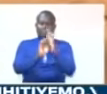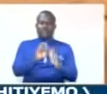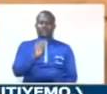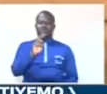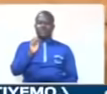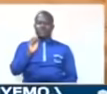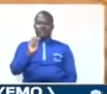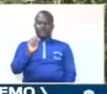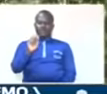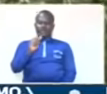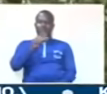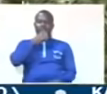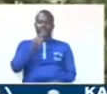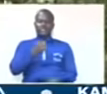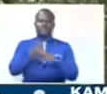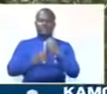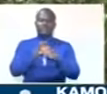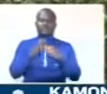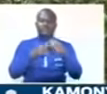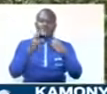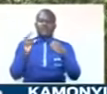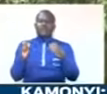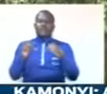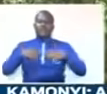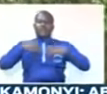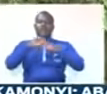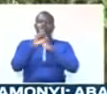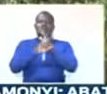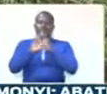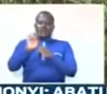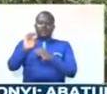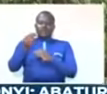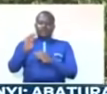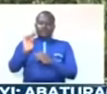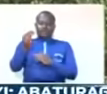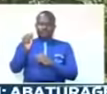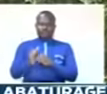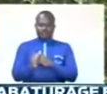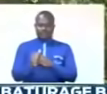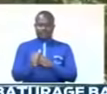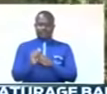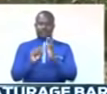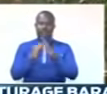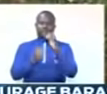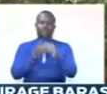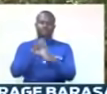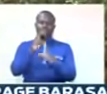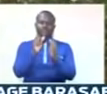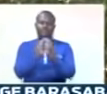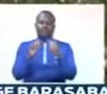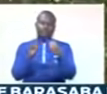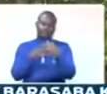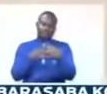Nyiramana Pascasi, umukecuru w'imyaka 70 utuye mu murenge wa Ruhuha mu karere ka Bugesera. Kuva mu mwaka